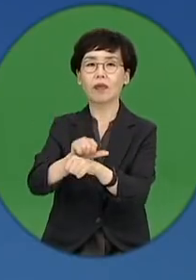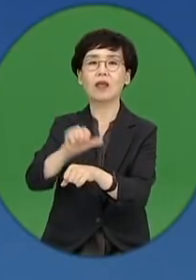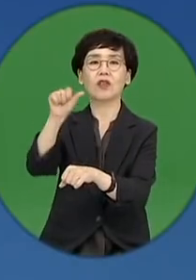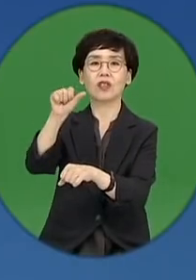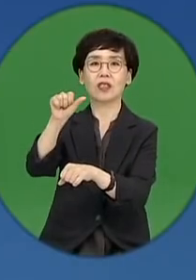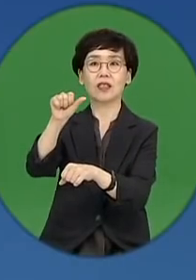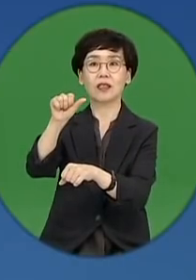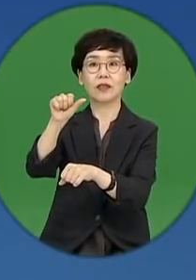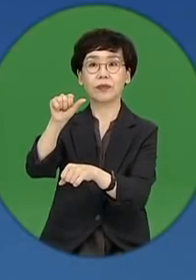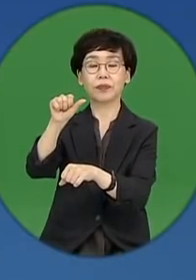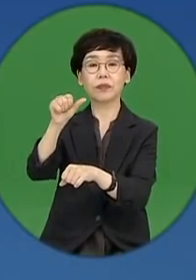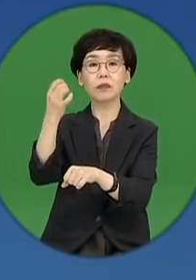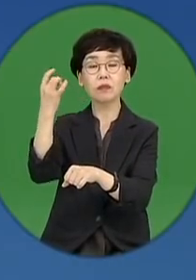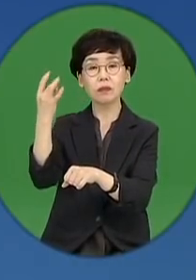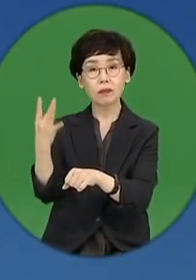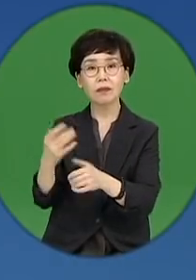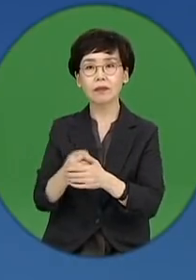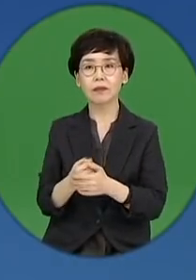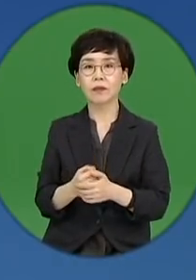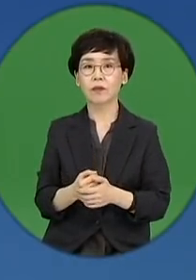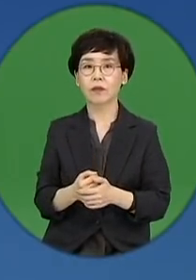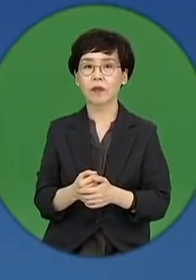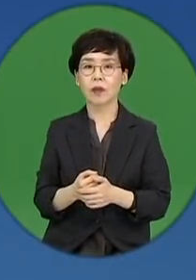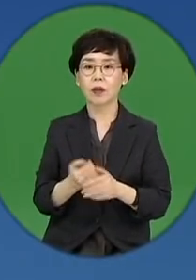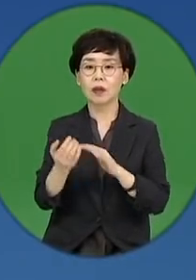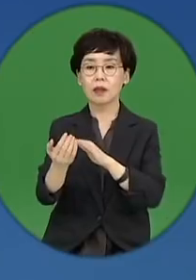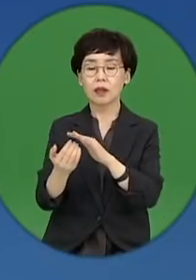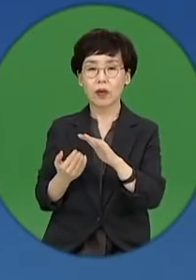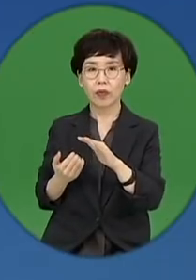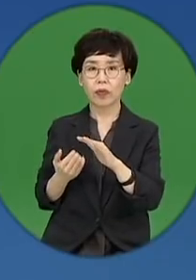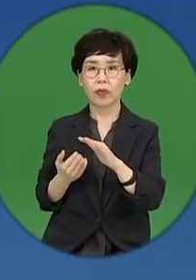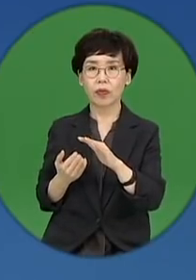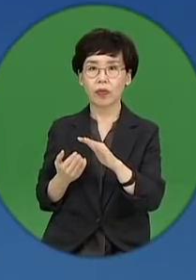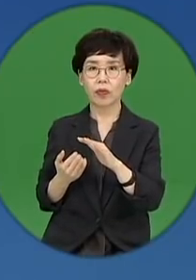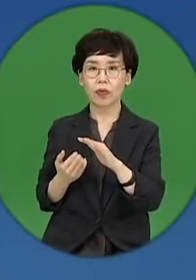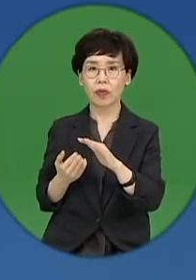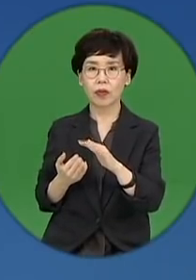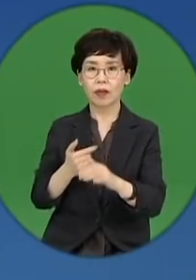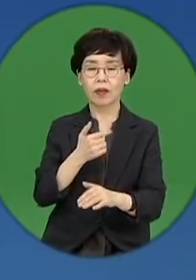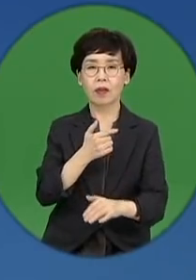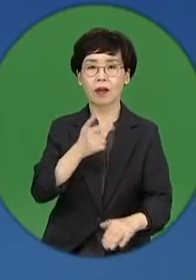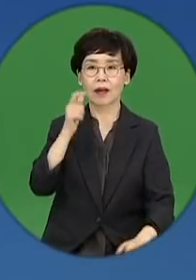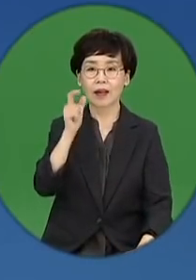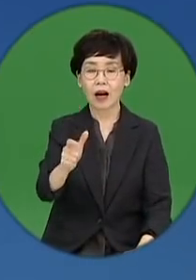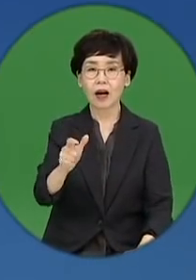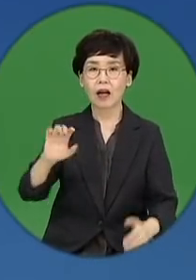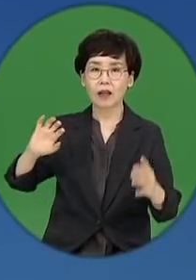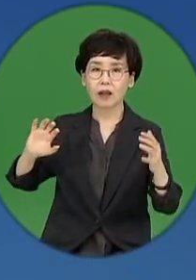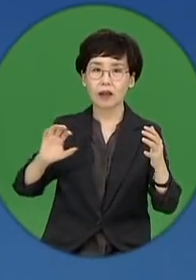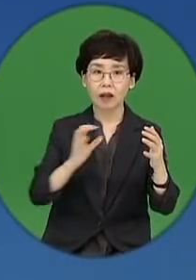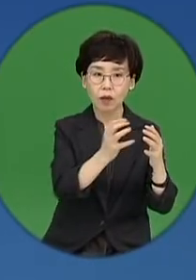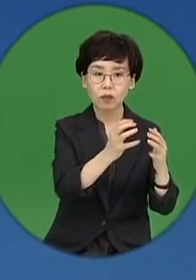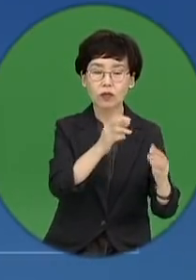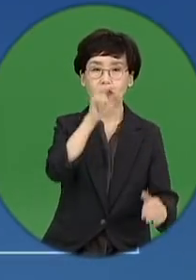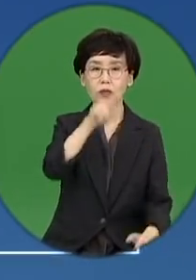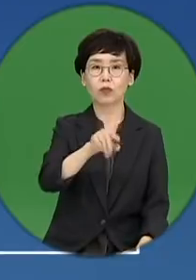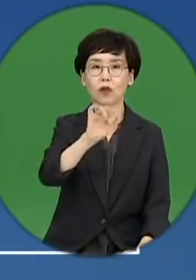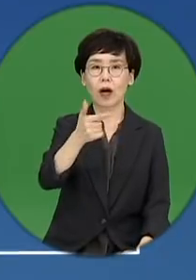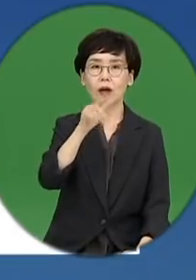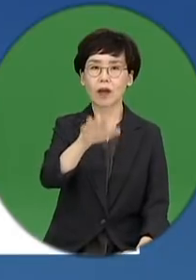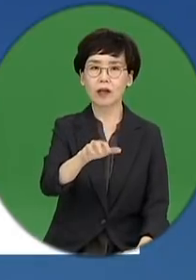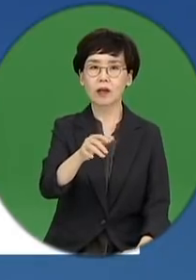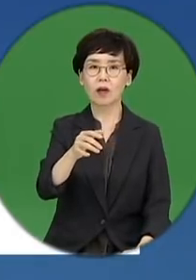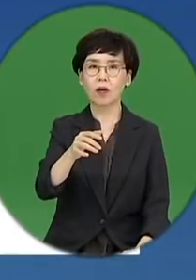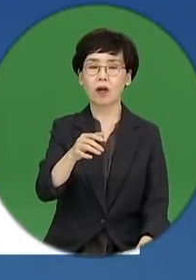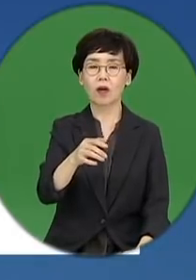새벽 5시. 네, 원래는 이때 이 전까지도 이제 매우 강한 태풍이 이제 무안쯤에서 바뀌었어야 됐는데